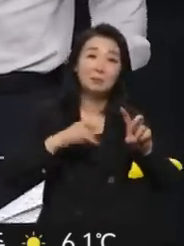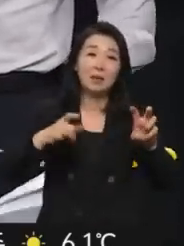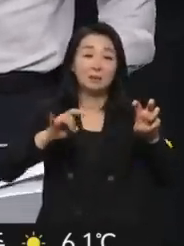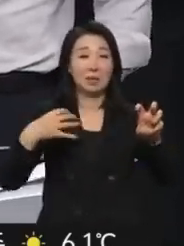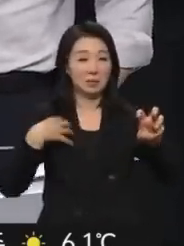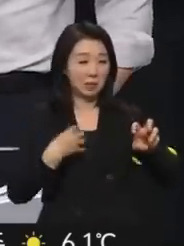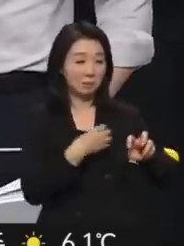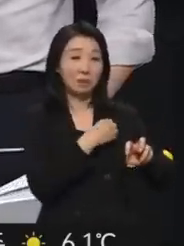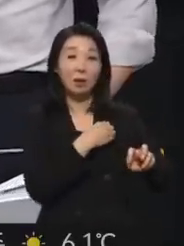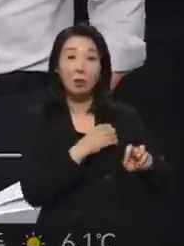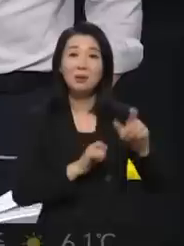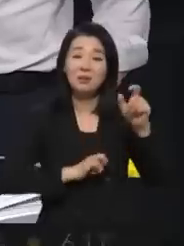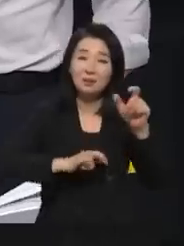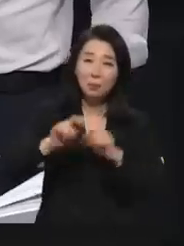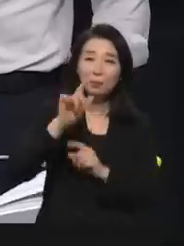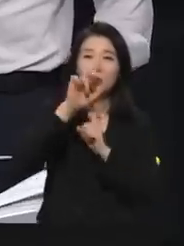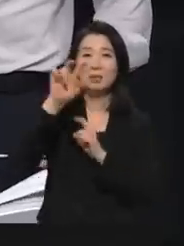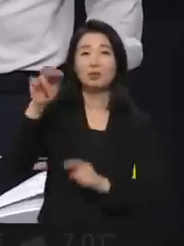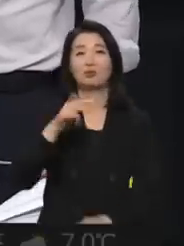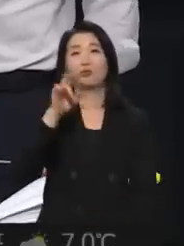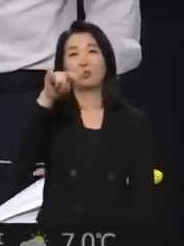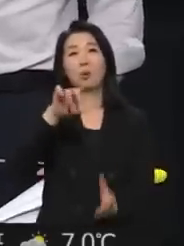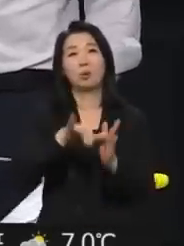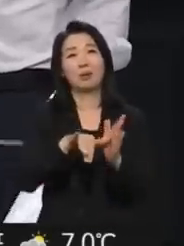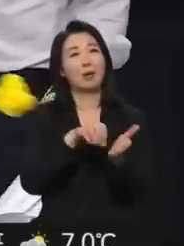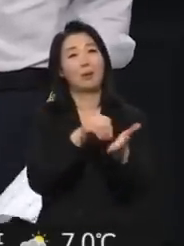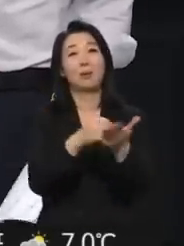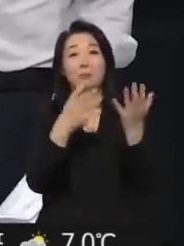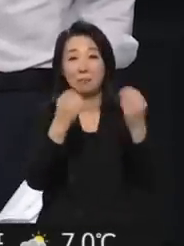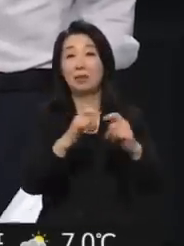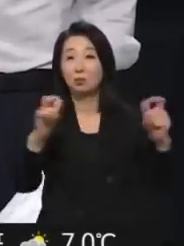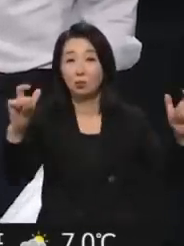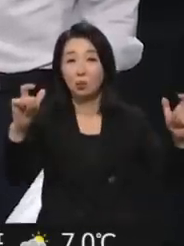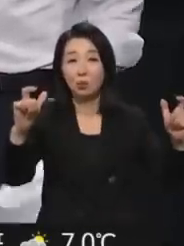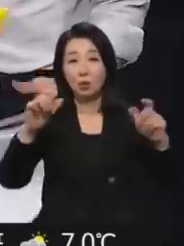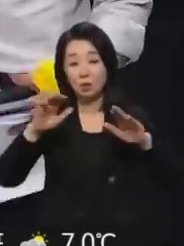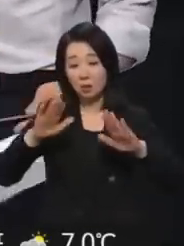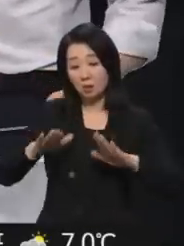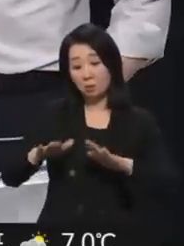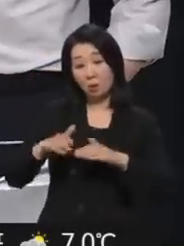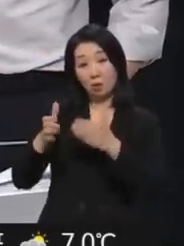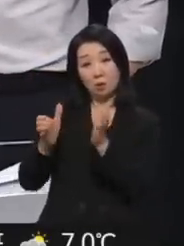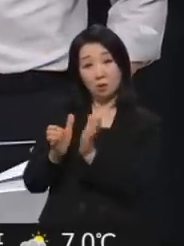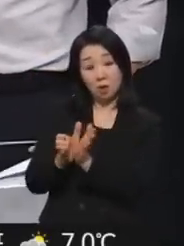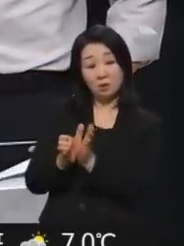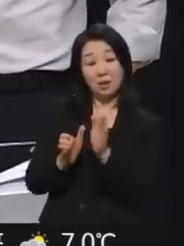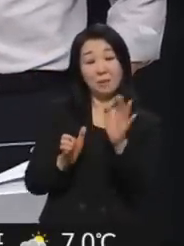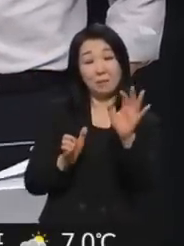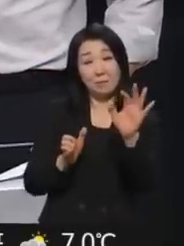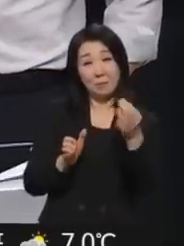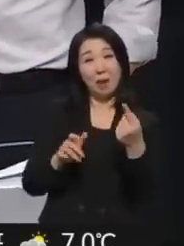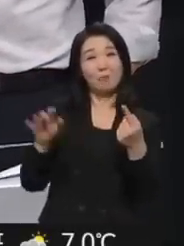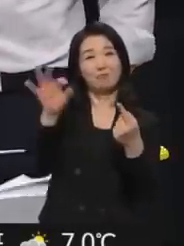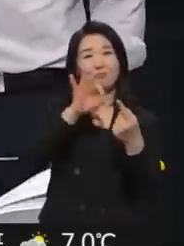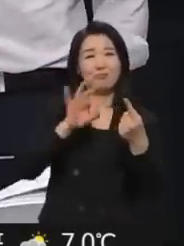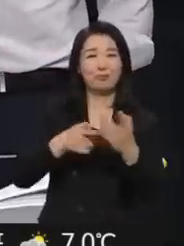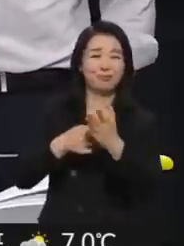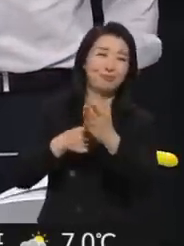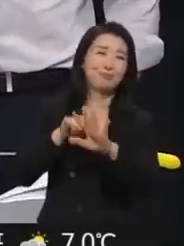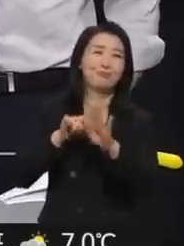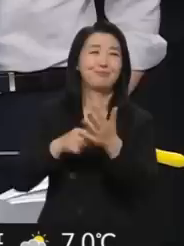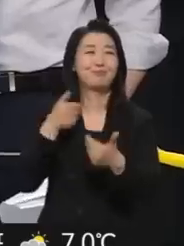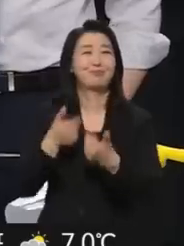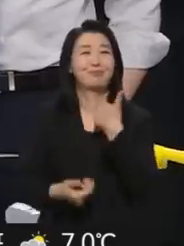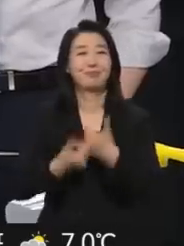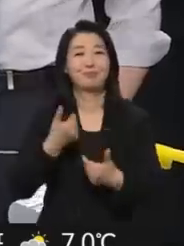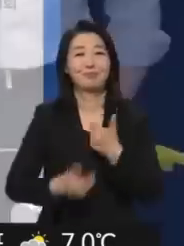당원의 상당수는 이 전 대표 시절에 유입이 됐습니다. 그럼에도 이번 당심 100% 추진은 마음에 들지 않았던 모양입니다.